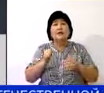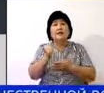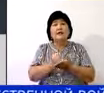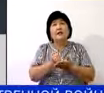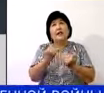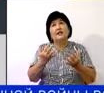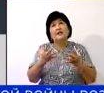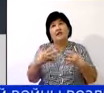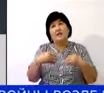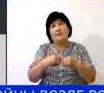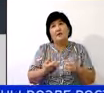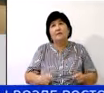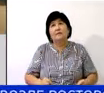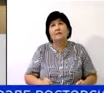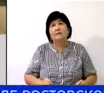семьи.